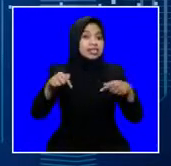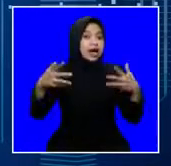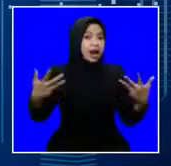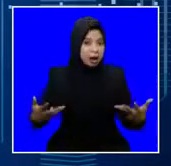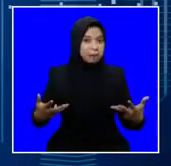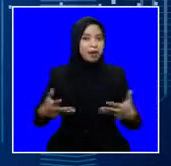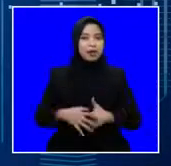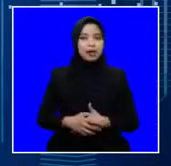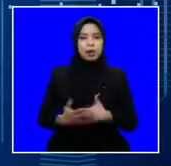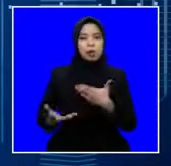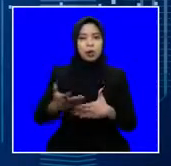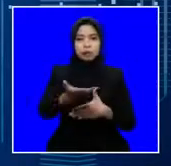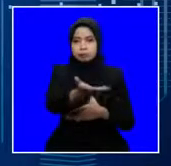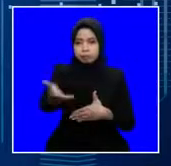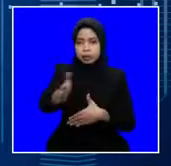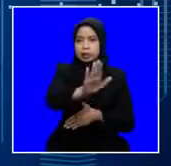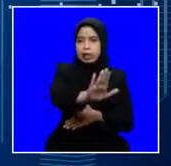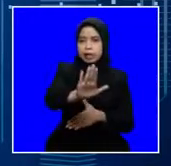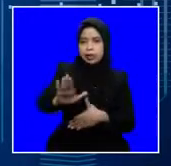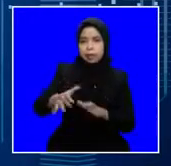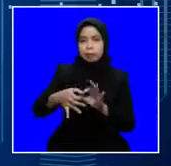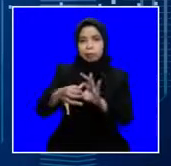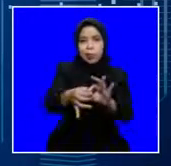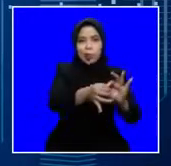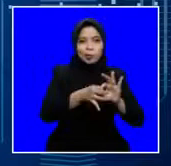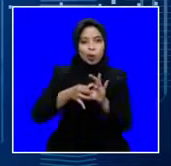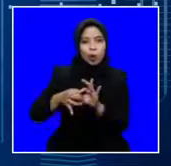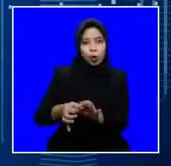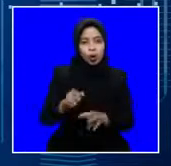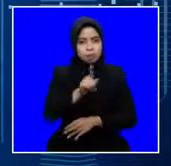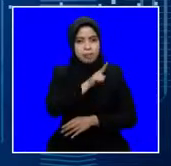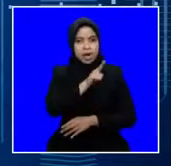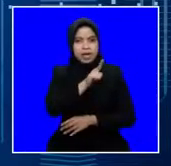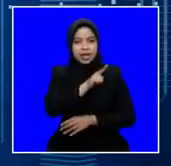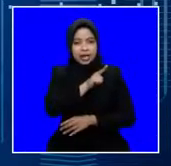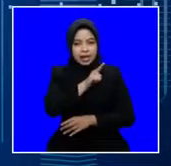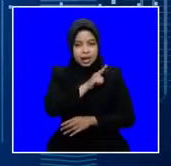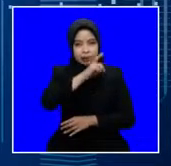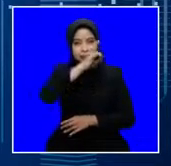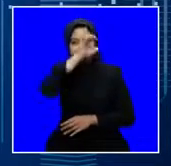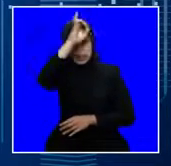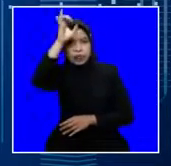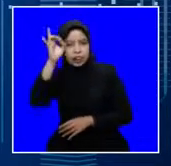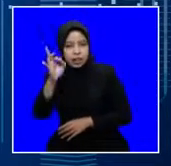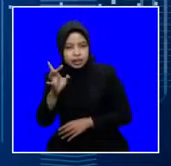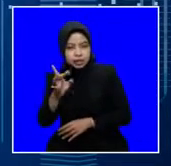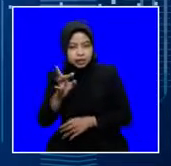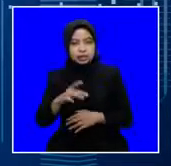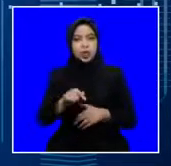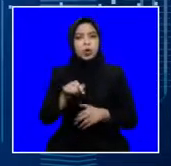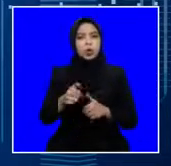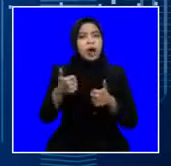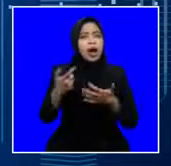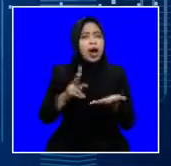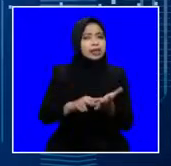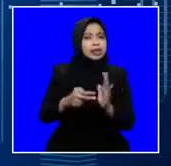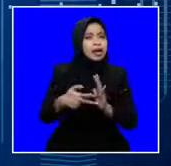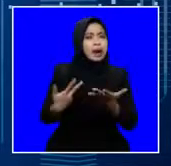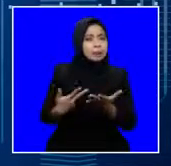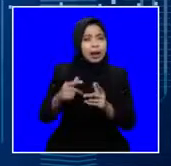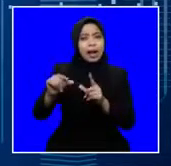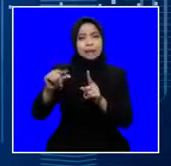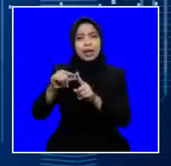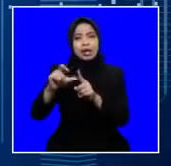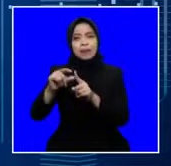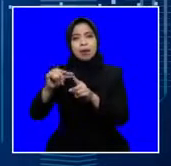ada elemen-elemen di sini seperti bergotong royong, mandiri, bernalar kritis, berkebinekaan global, maka program